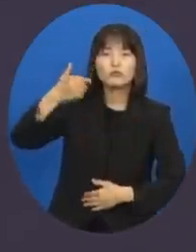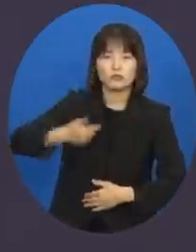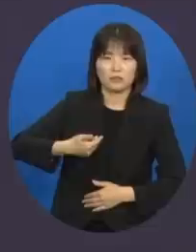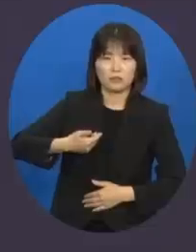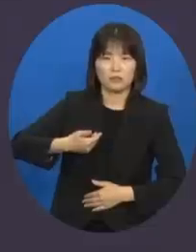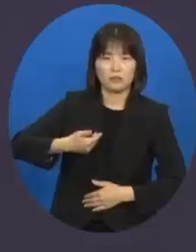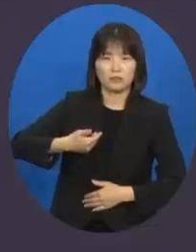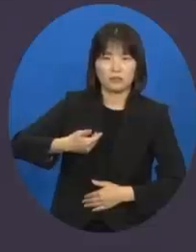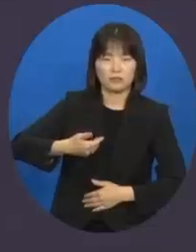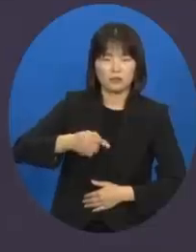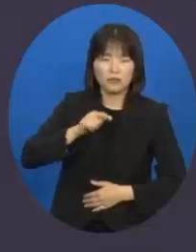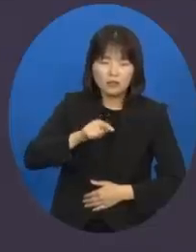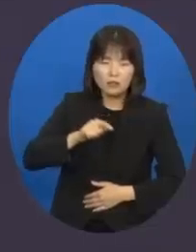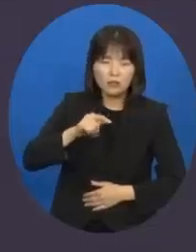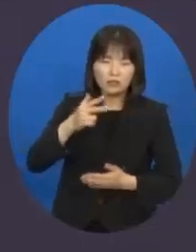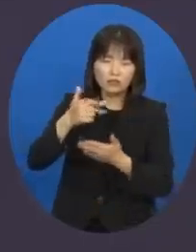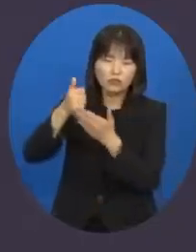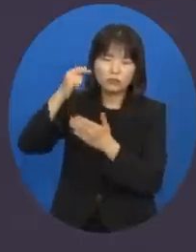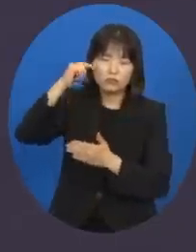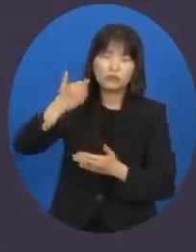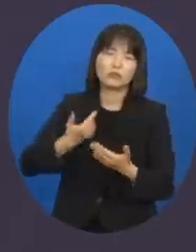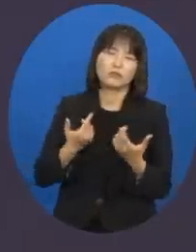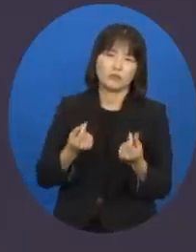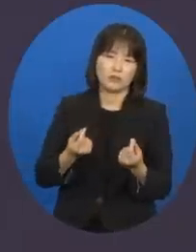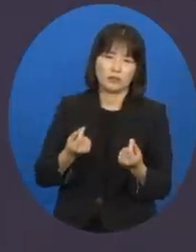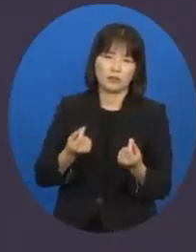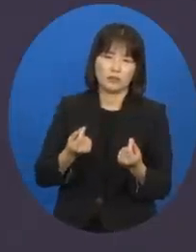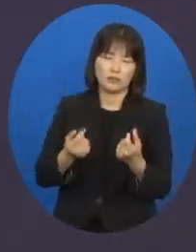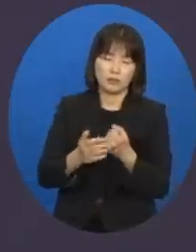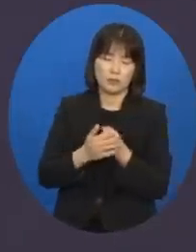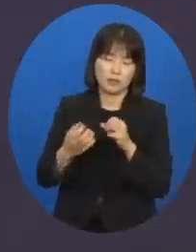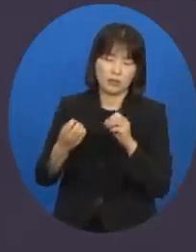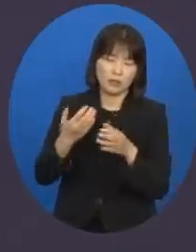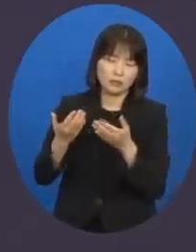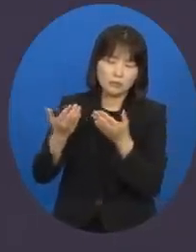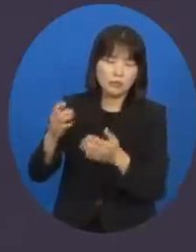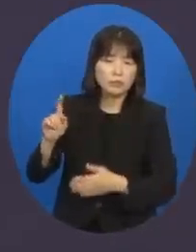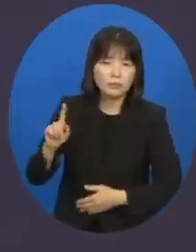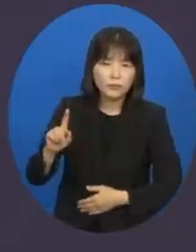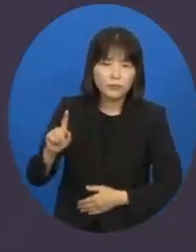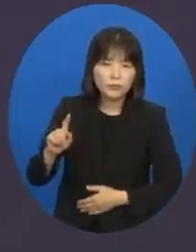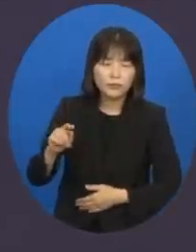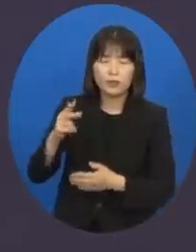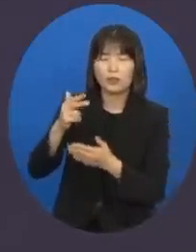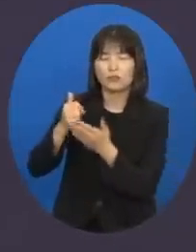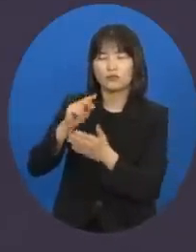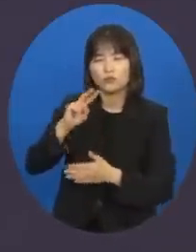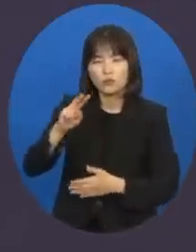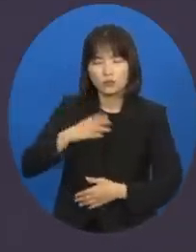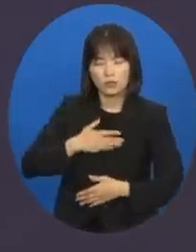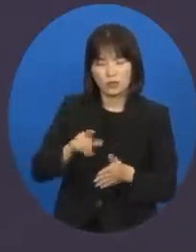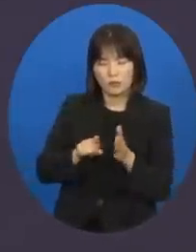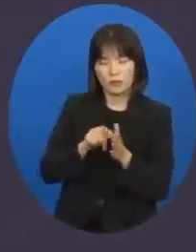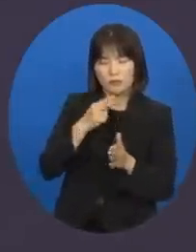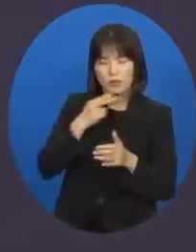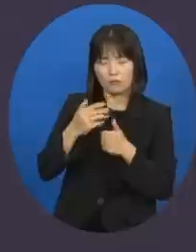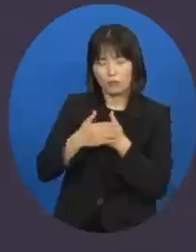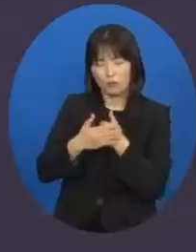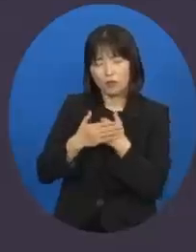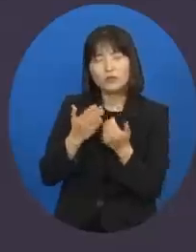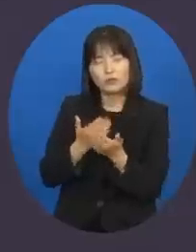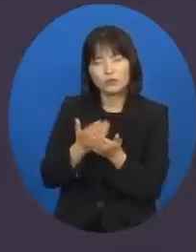이 물음은 주님의 물음이었던 거죠. 이렇게 답했다고 해요. 답했다고 합니다. 주여, 저의 믿음 없음을 도우소서. 저는